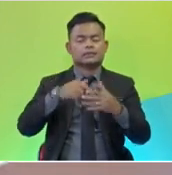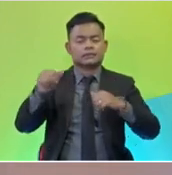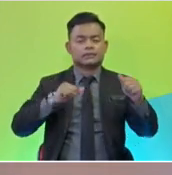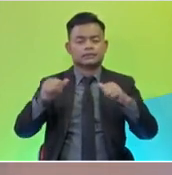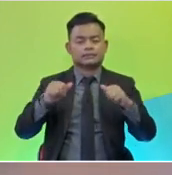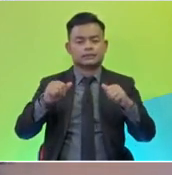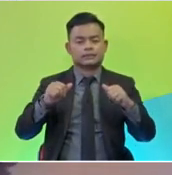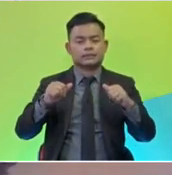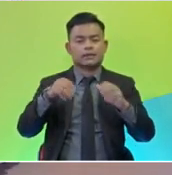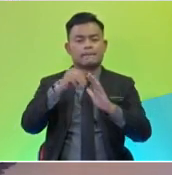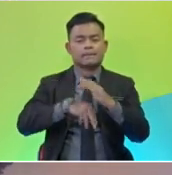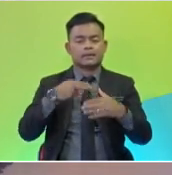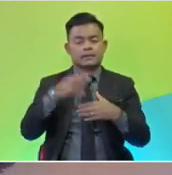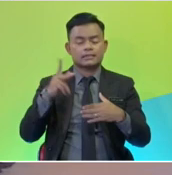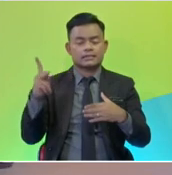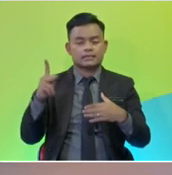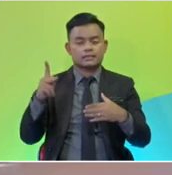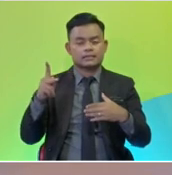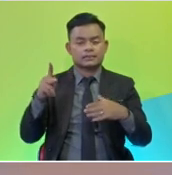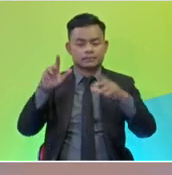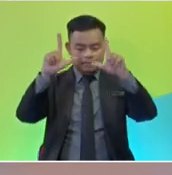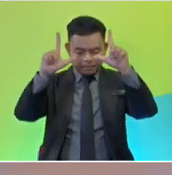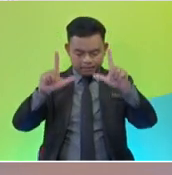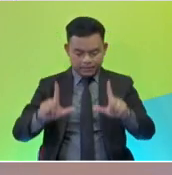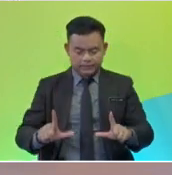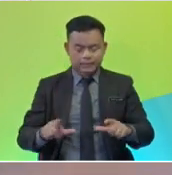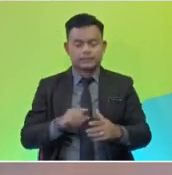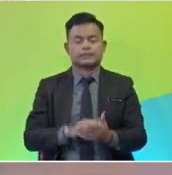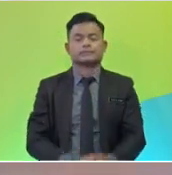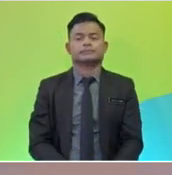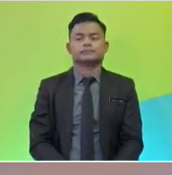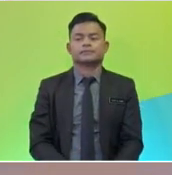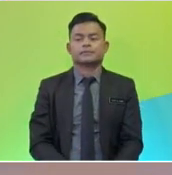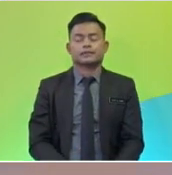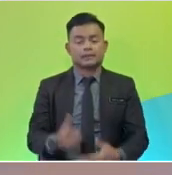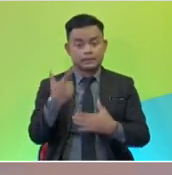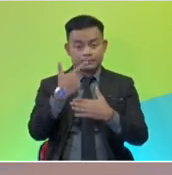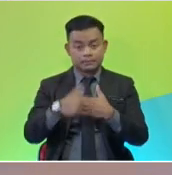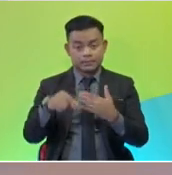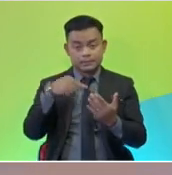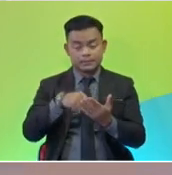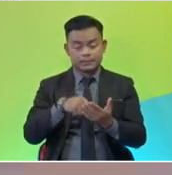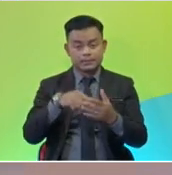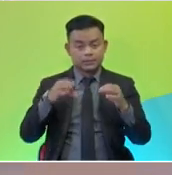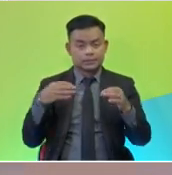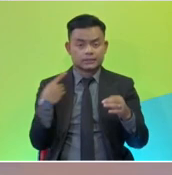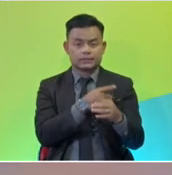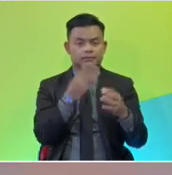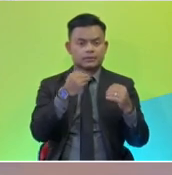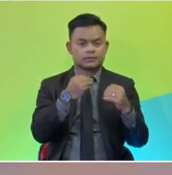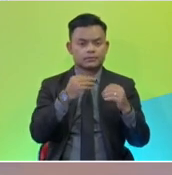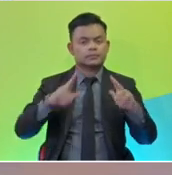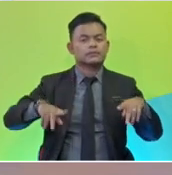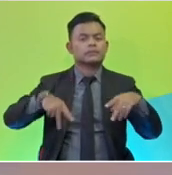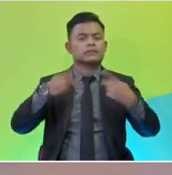menghasilkan papan tanda Oh okey menghasilkan papan tanda di mana selepas ni kalau kita ke mana-mana kalau ada papan